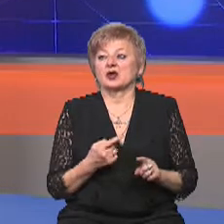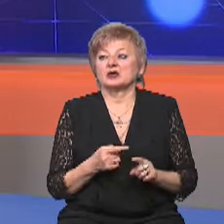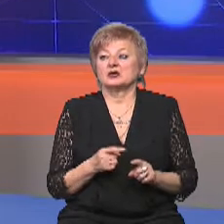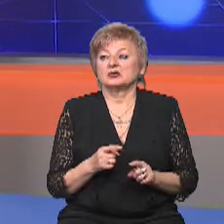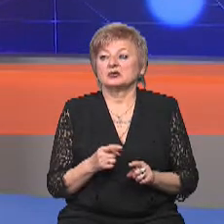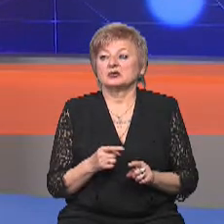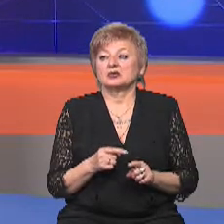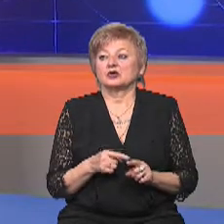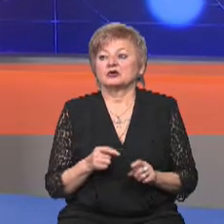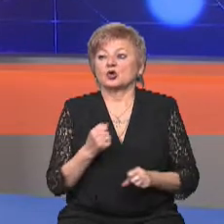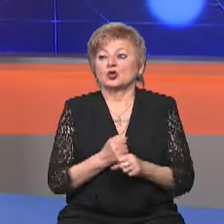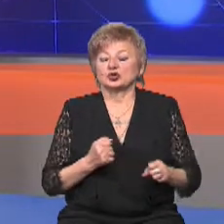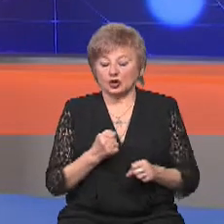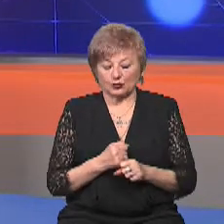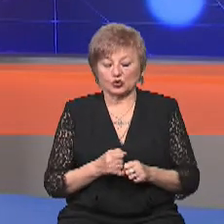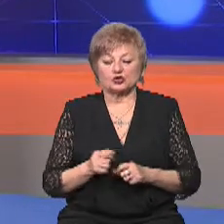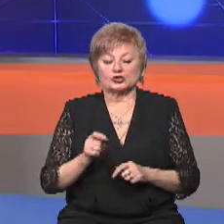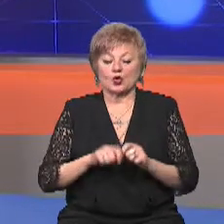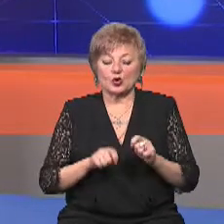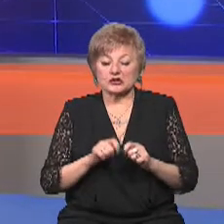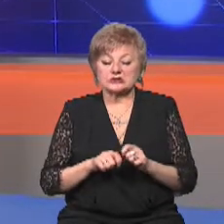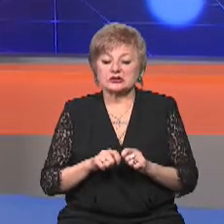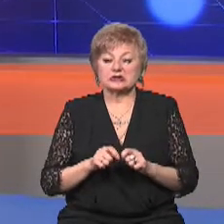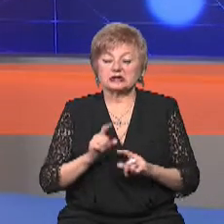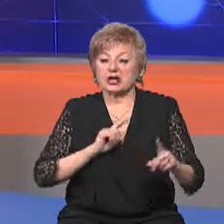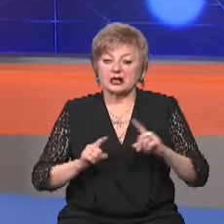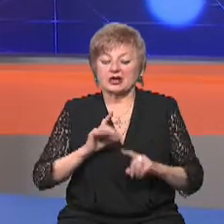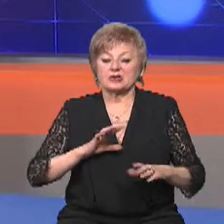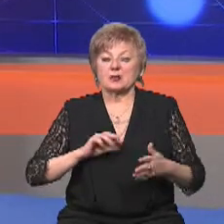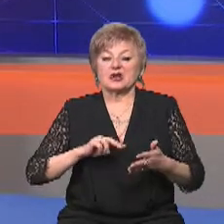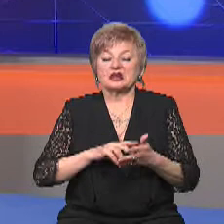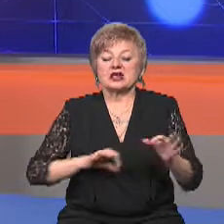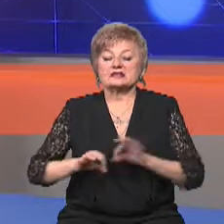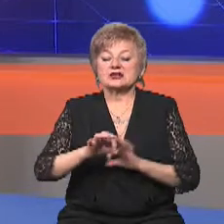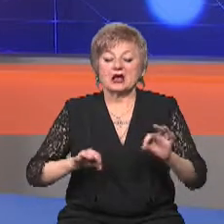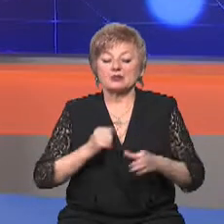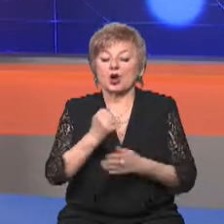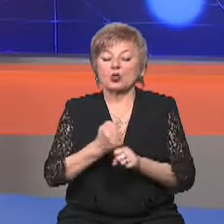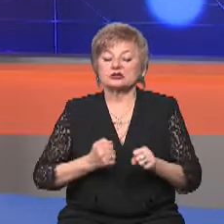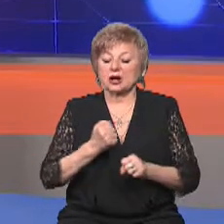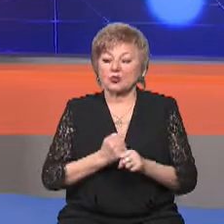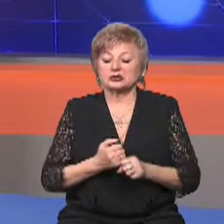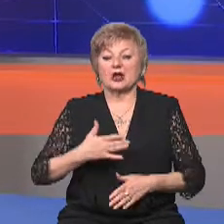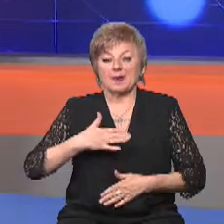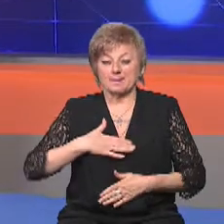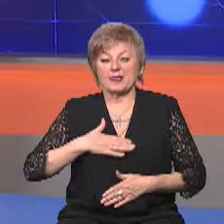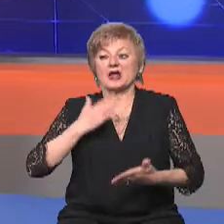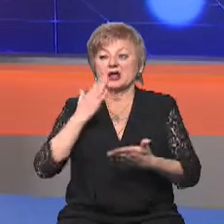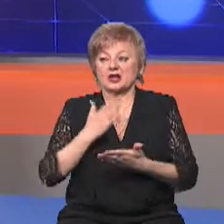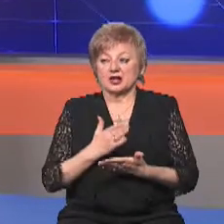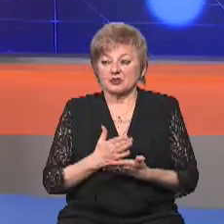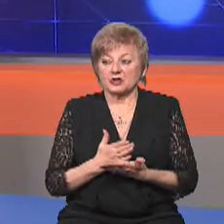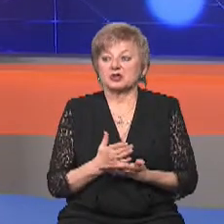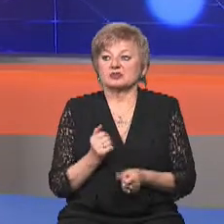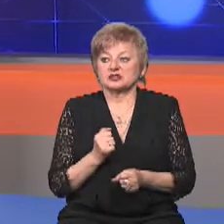роботи координаційної ради була напрацьована така схема, що ми маємо, громадськість, да,